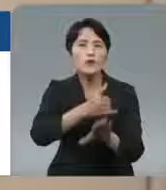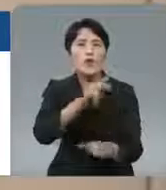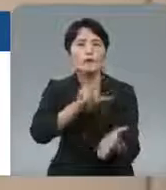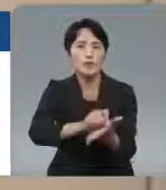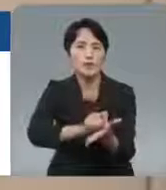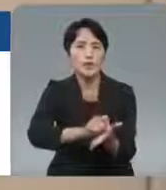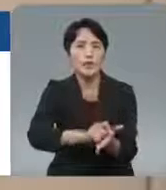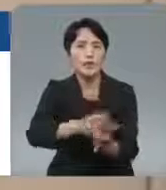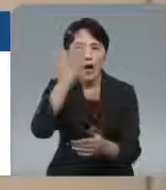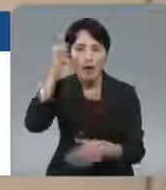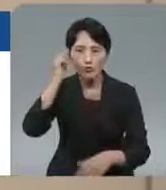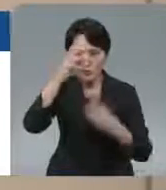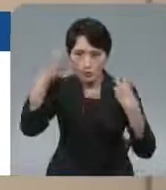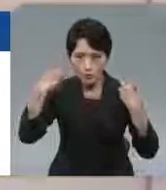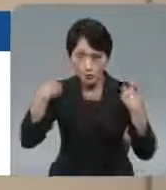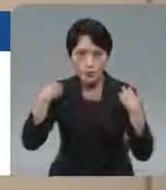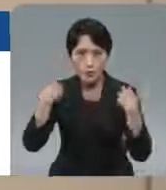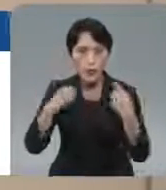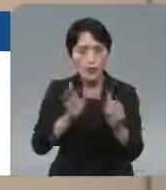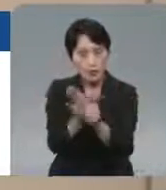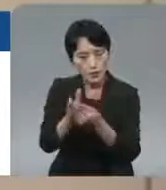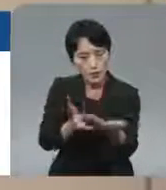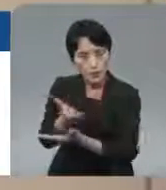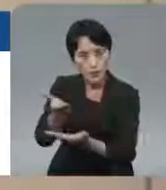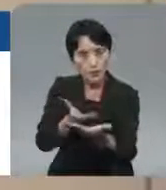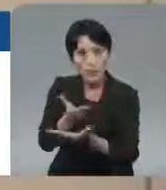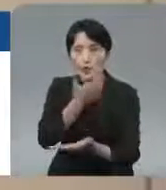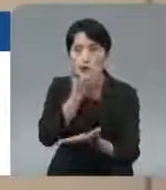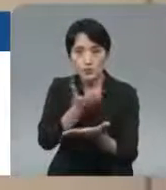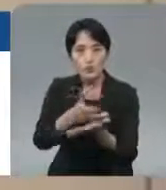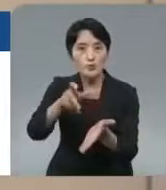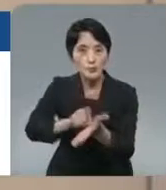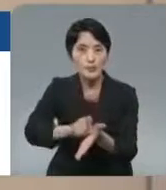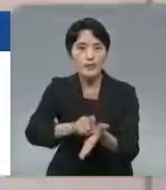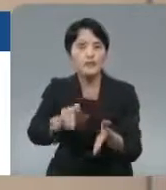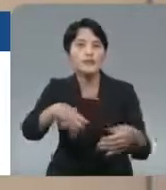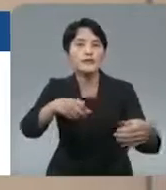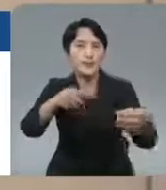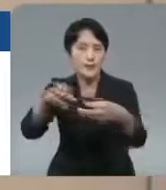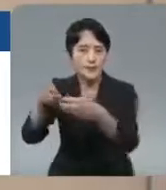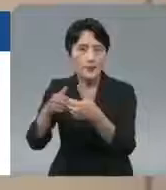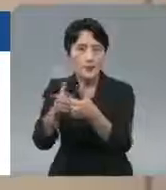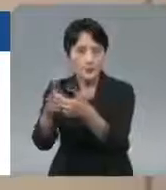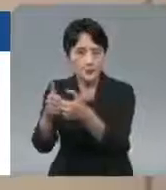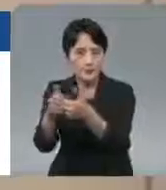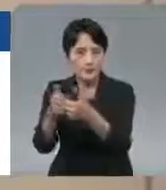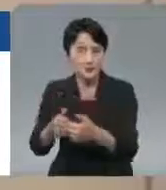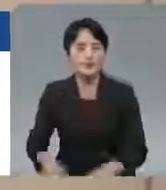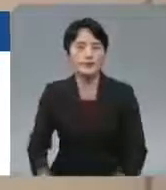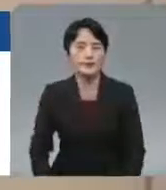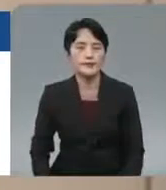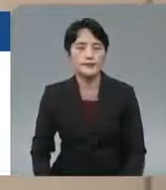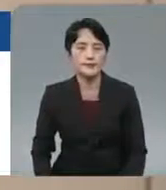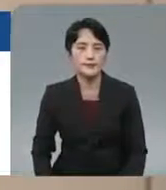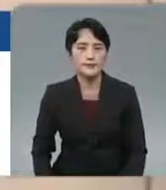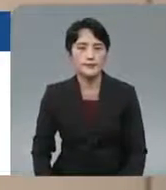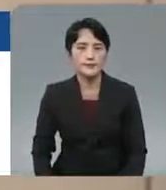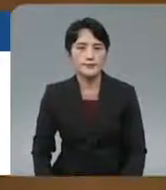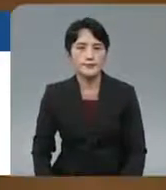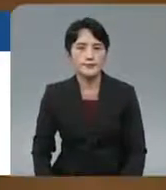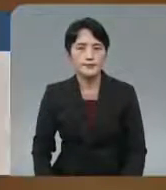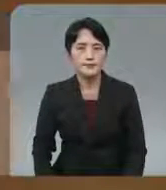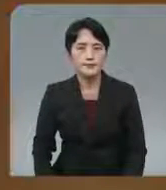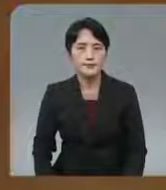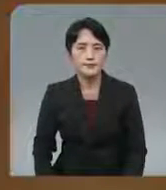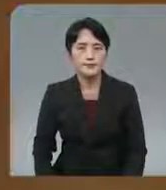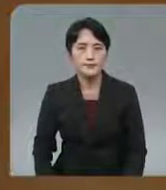nhiều ý nghĩa khi diễn ra trong thời điểm rất quan trọng Tinh Anh bán đảo Hàn Quốc trở nên nhạy cảm và tình hình quốc tế bất bổ đáp lại